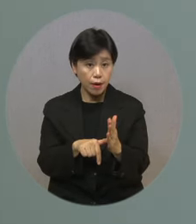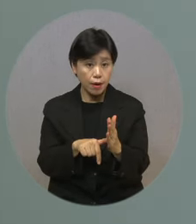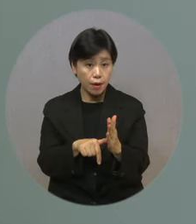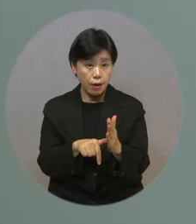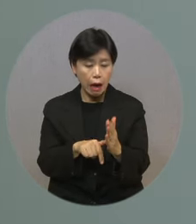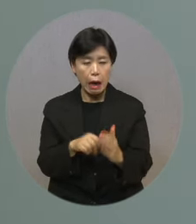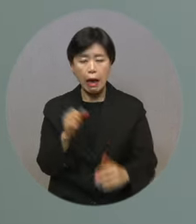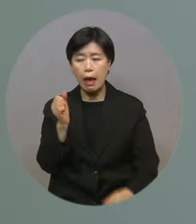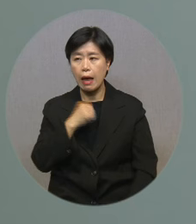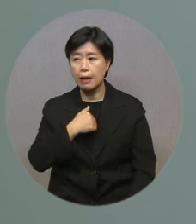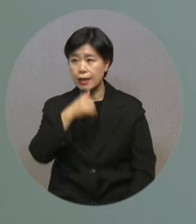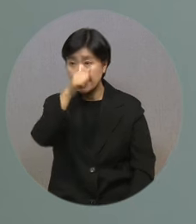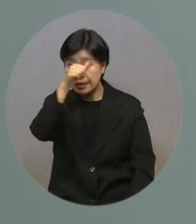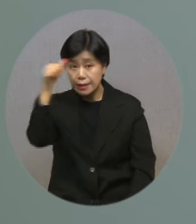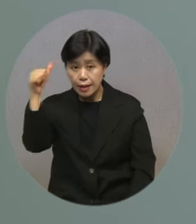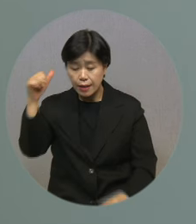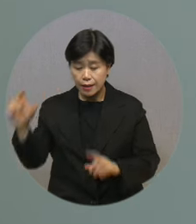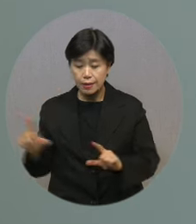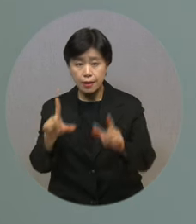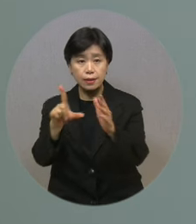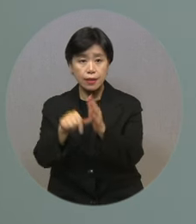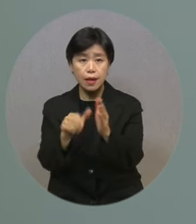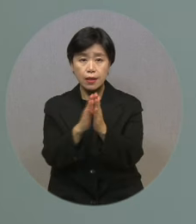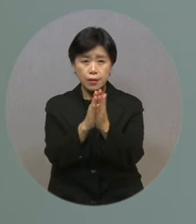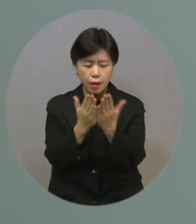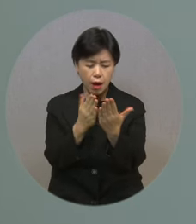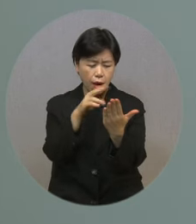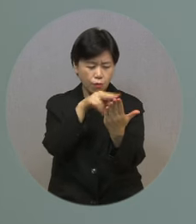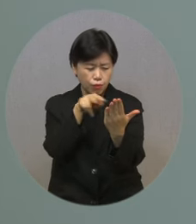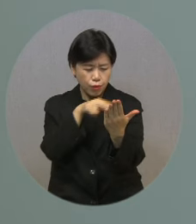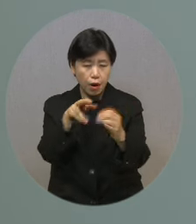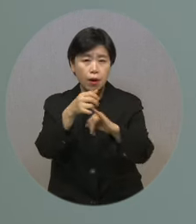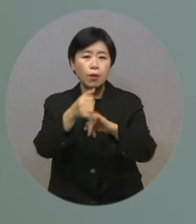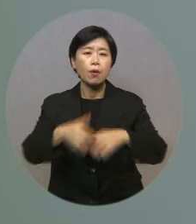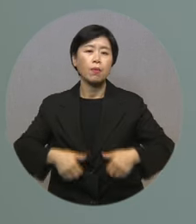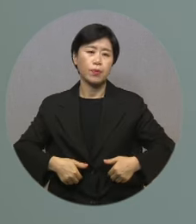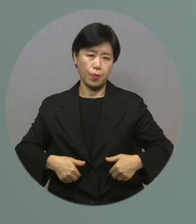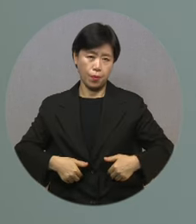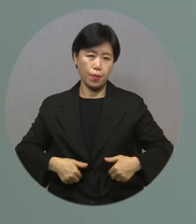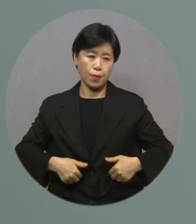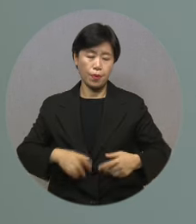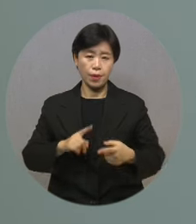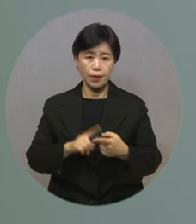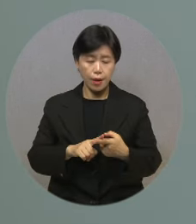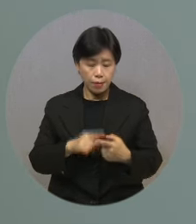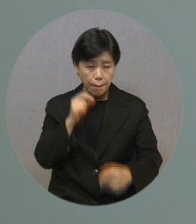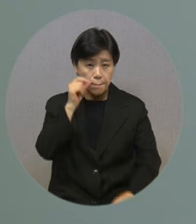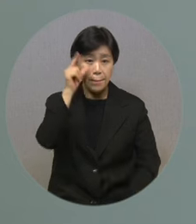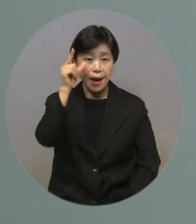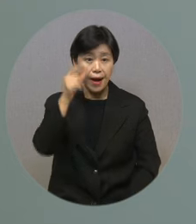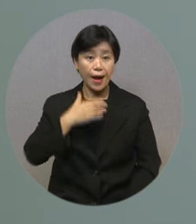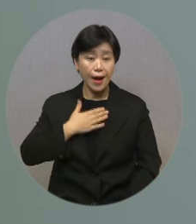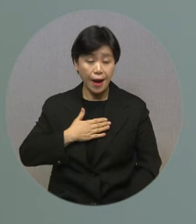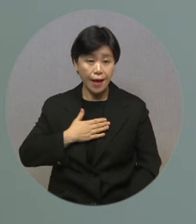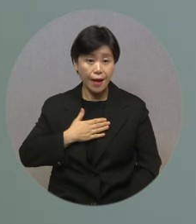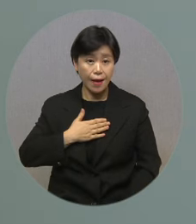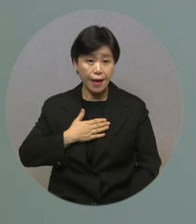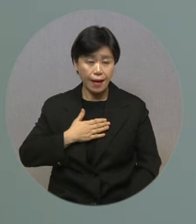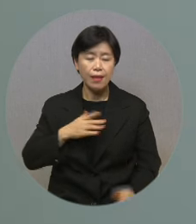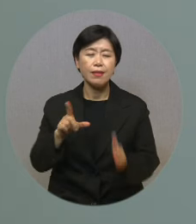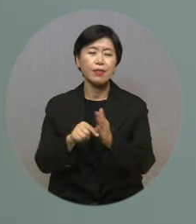인생에 있어서 책은 꼭 필요하다는 것을 깨닫고 그 이후부터는